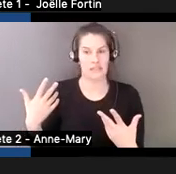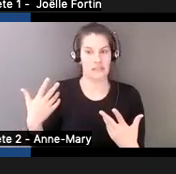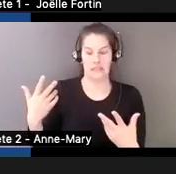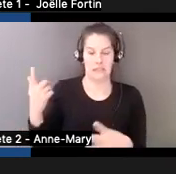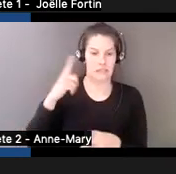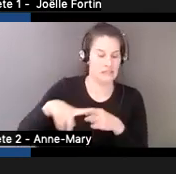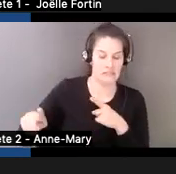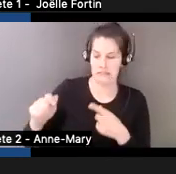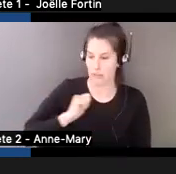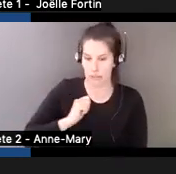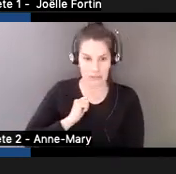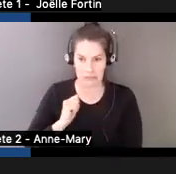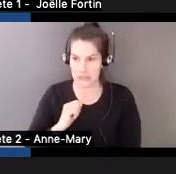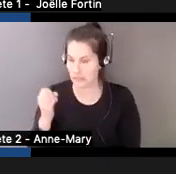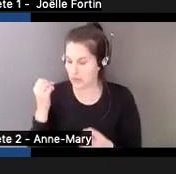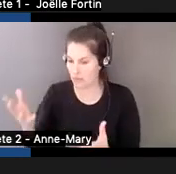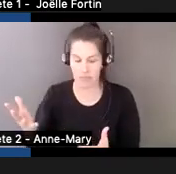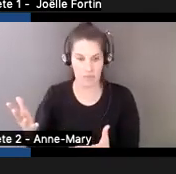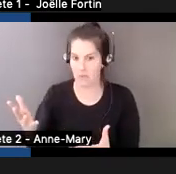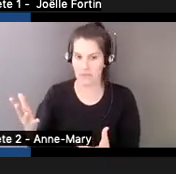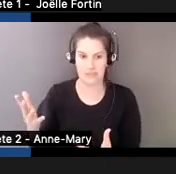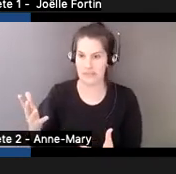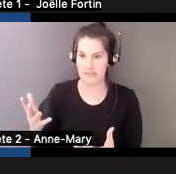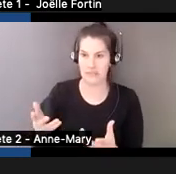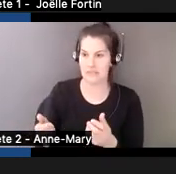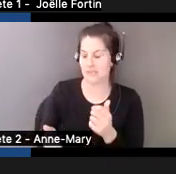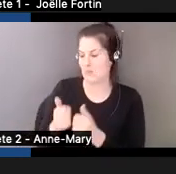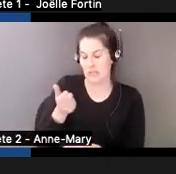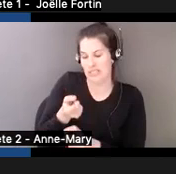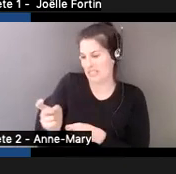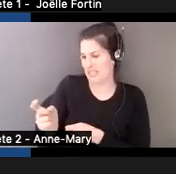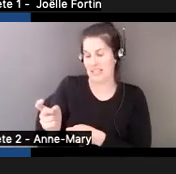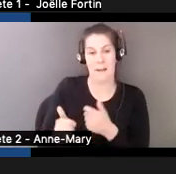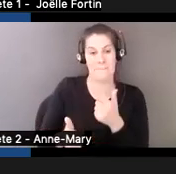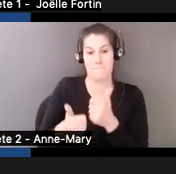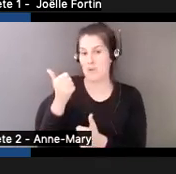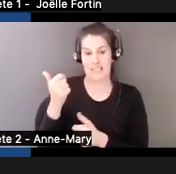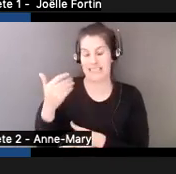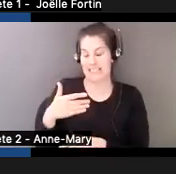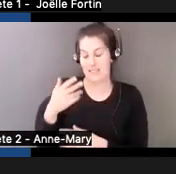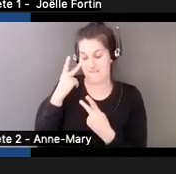d'autonomie, plus on voit chez la personne dégringolade.